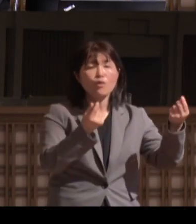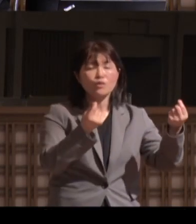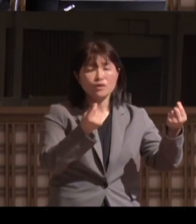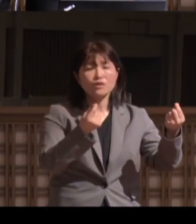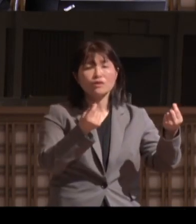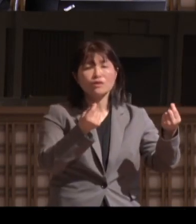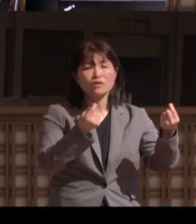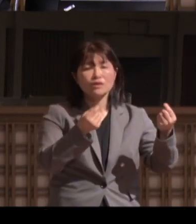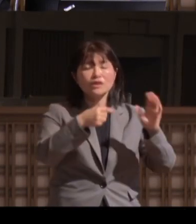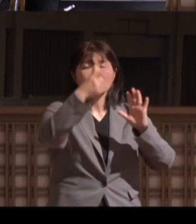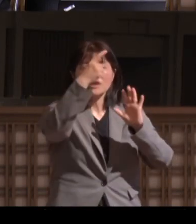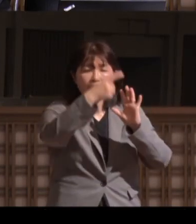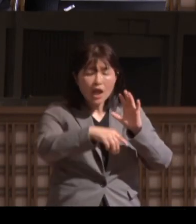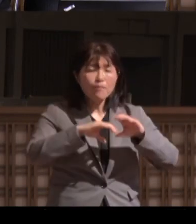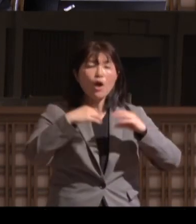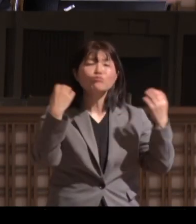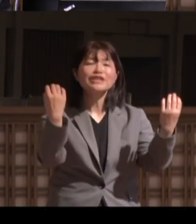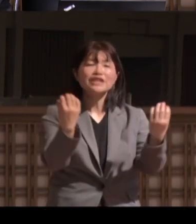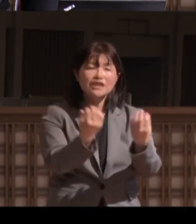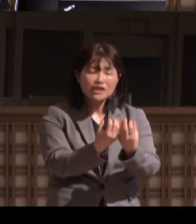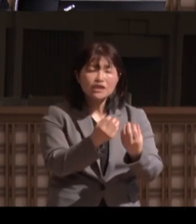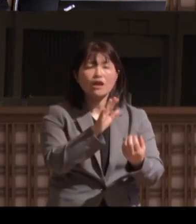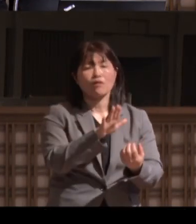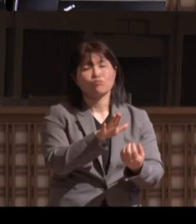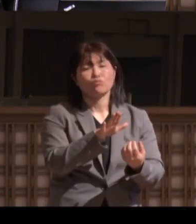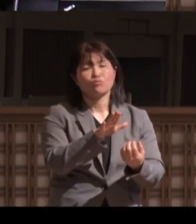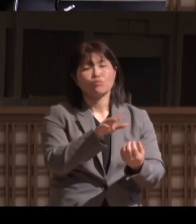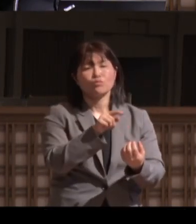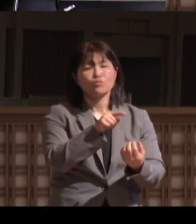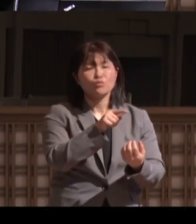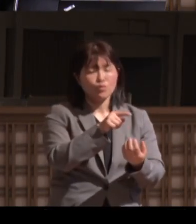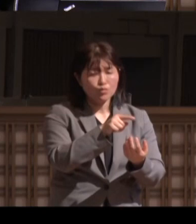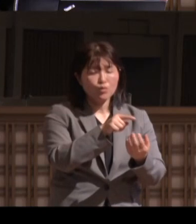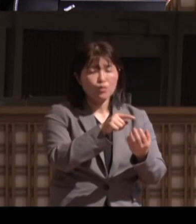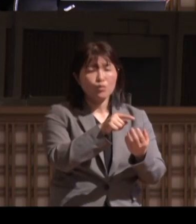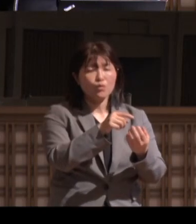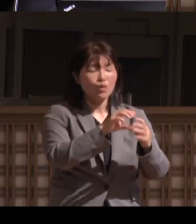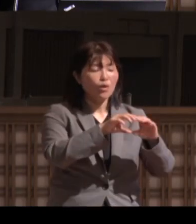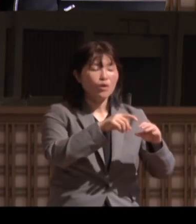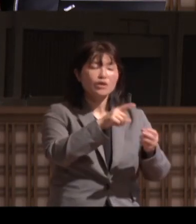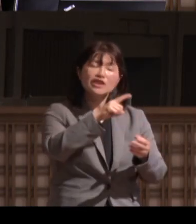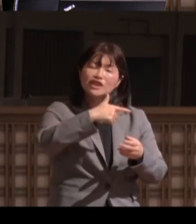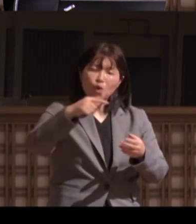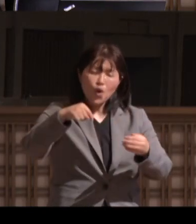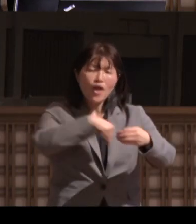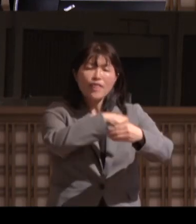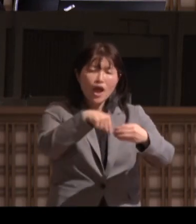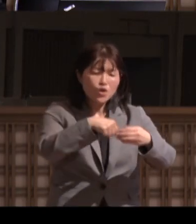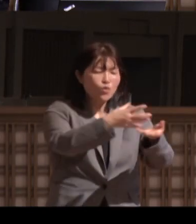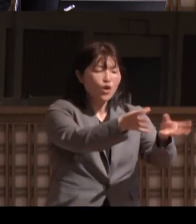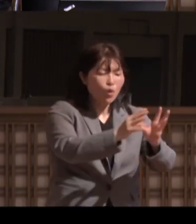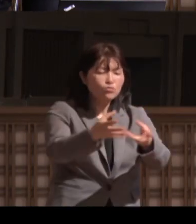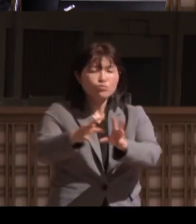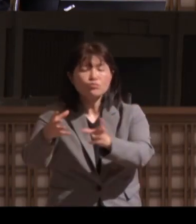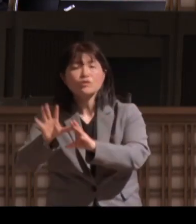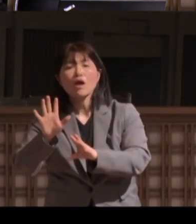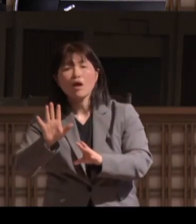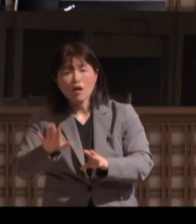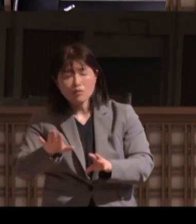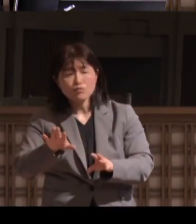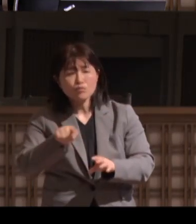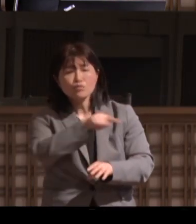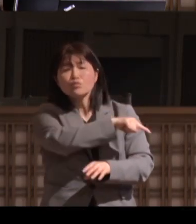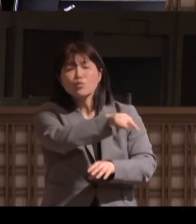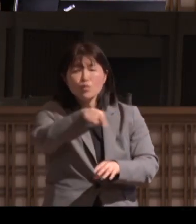テーマコミュニティというのがま存在するそれぞれの系統ごとのコミュニテがあるとで今後はその